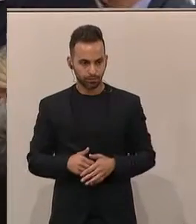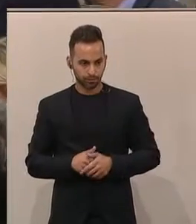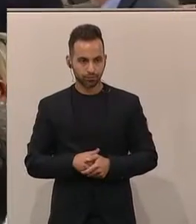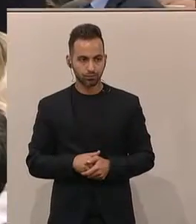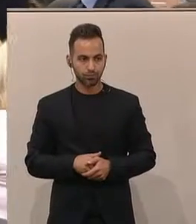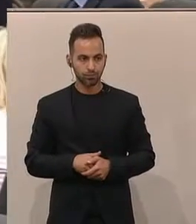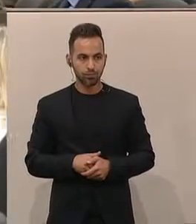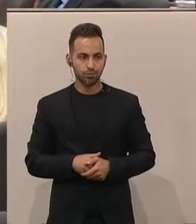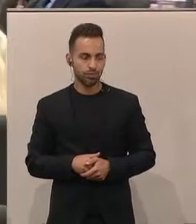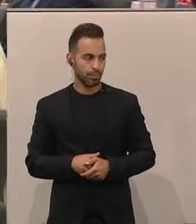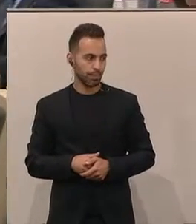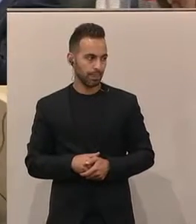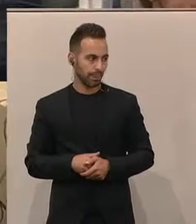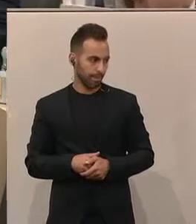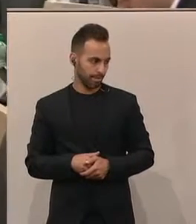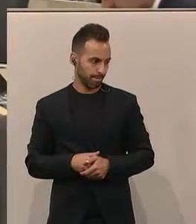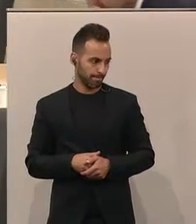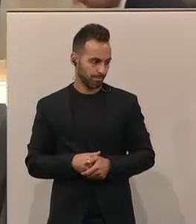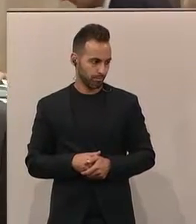Meine Damen und Herren, falls Sie sich wundern, was das